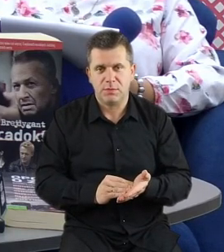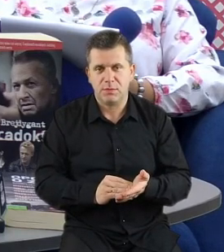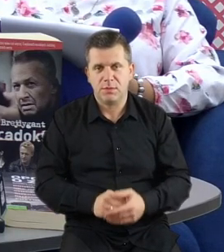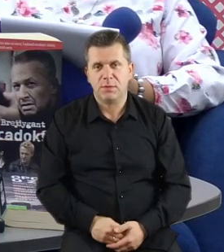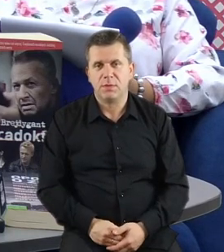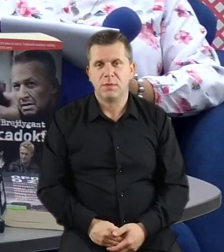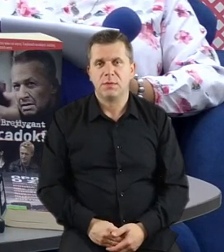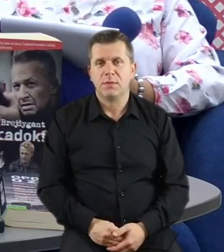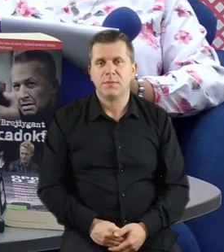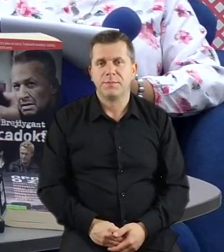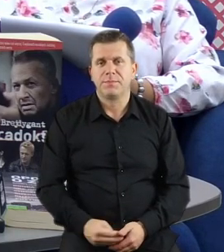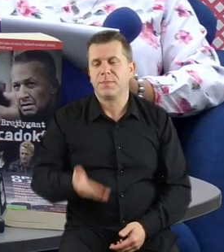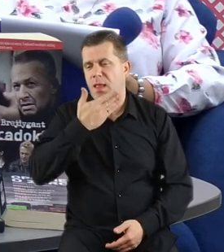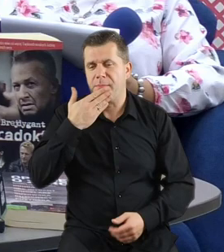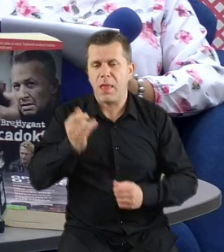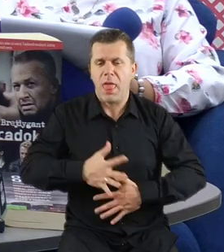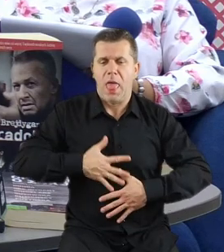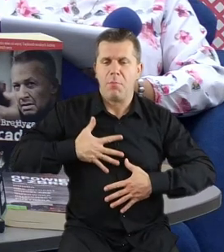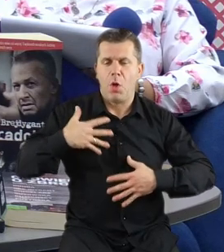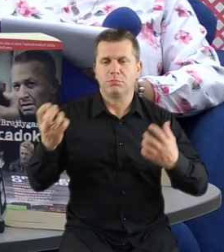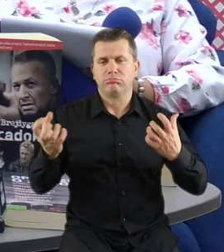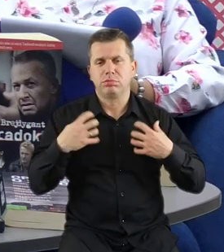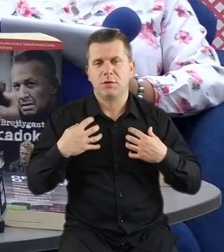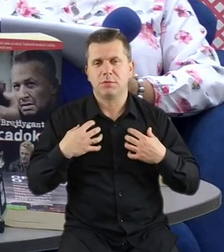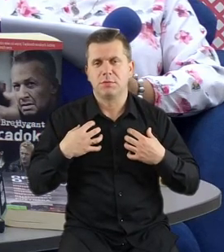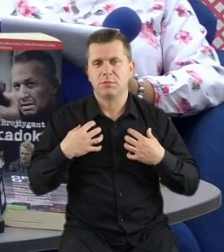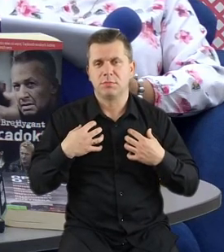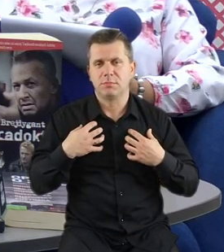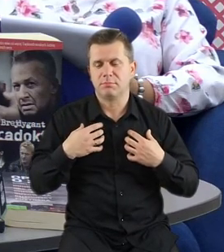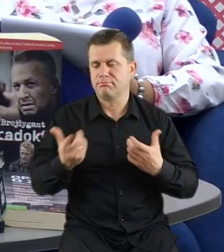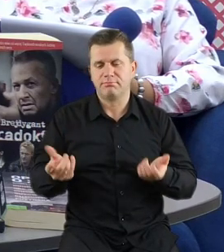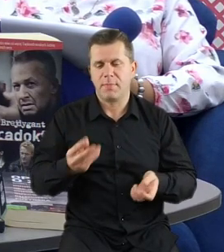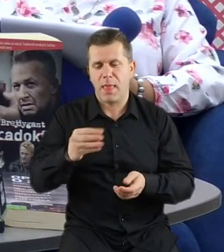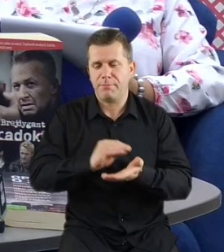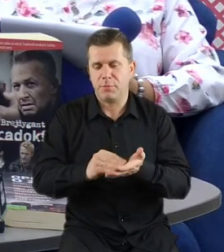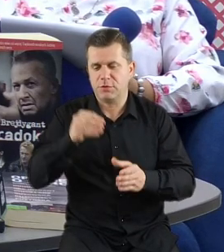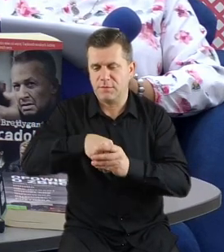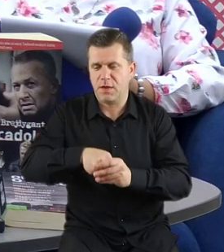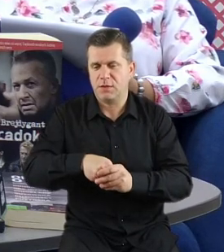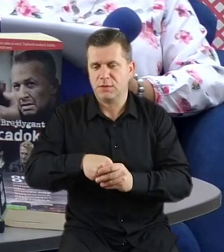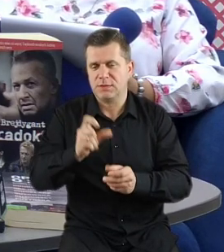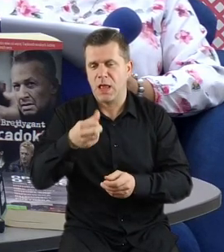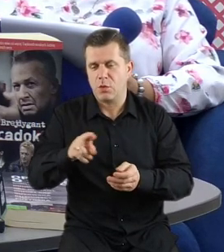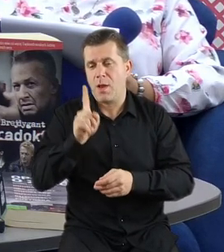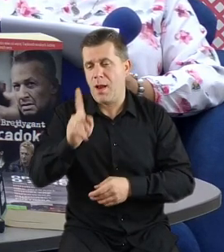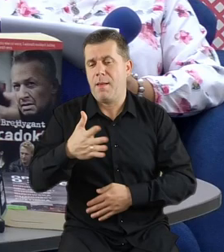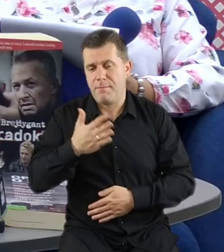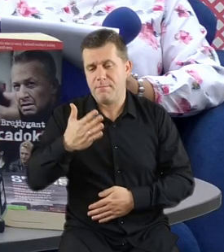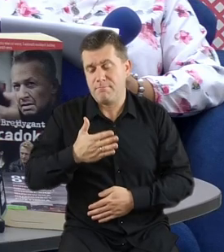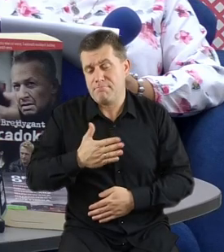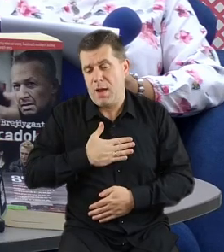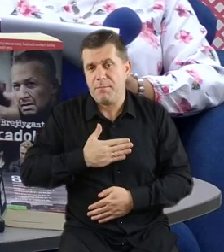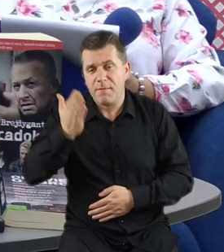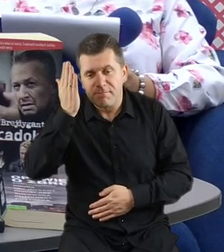Nie ma w ogóle emocji przeżyć takich rzeczy, to jest nieprofesjonalne pisać w scenariuszu, no ale się je ma, no bo przecież się wie, co ci